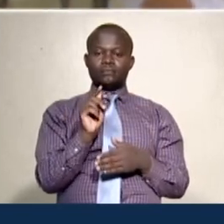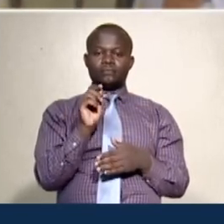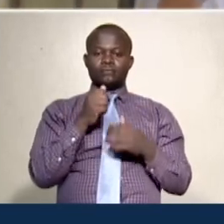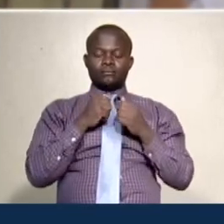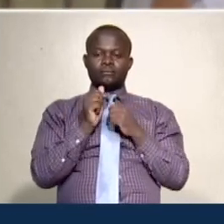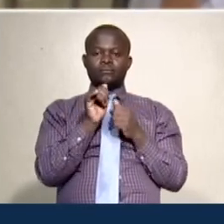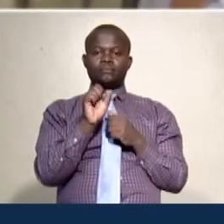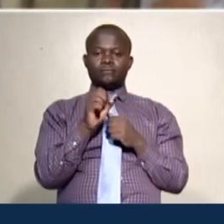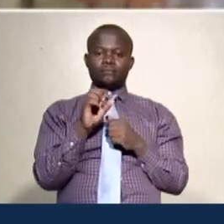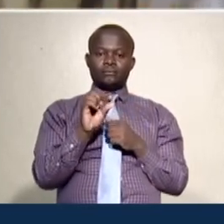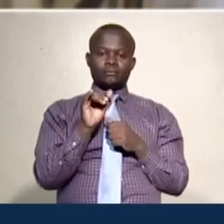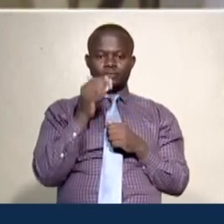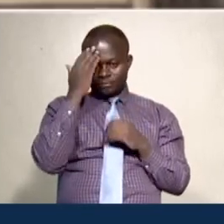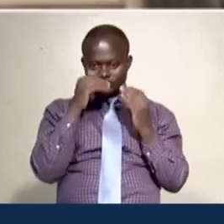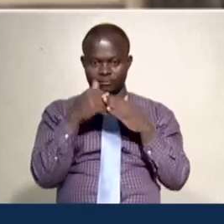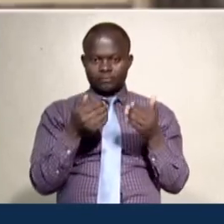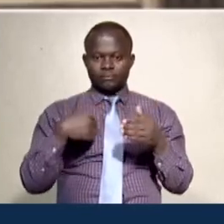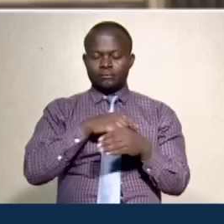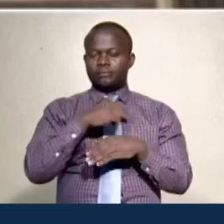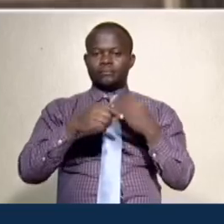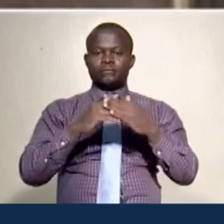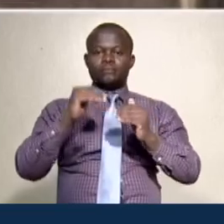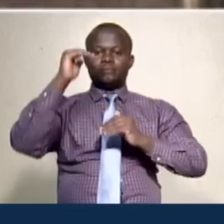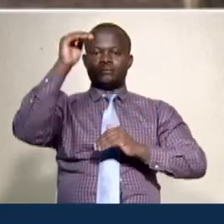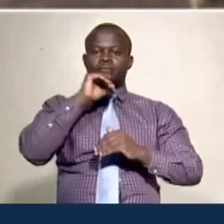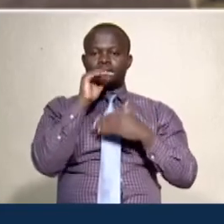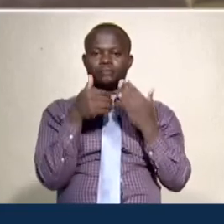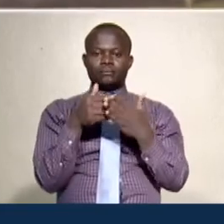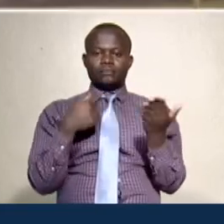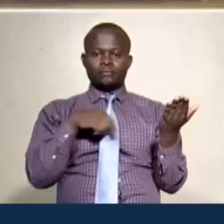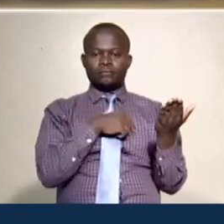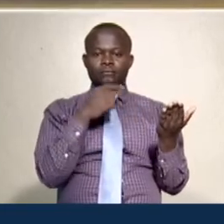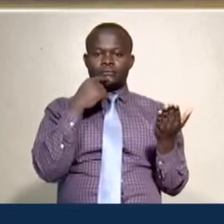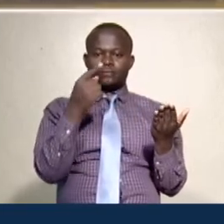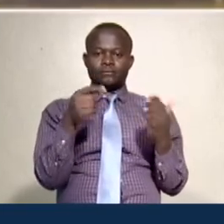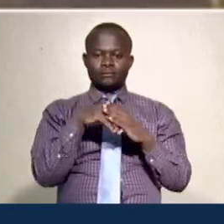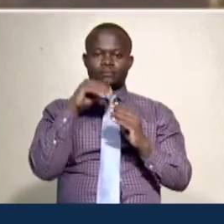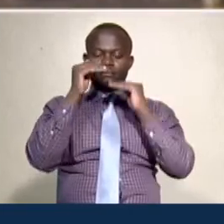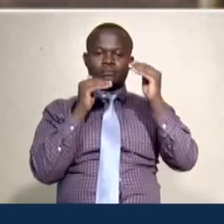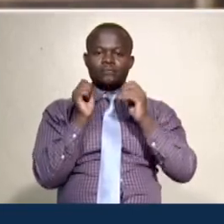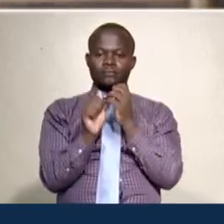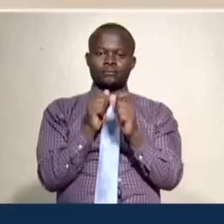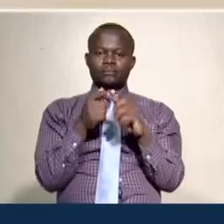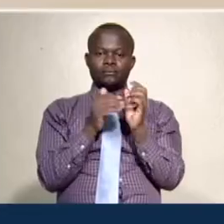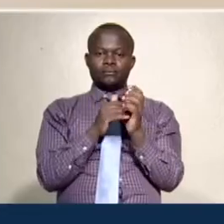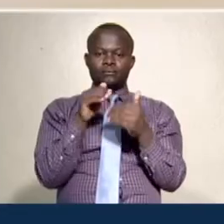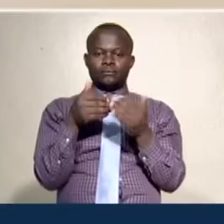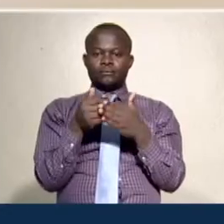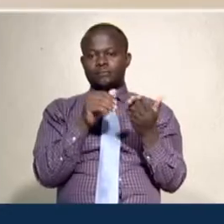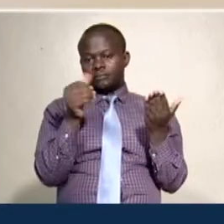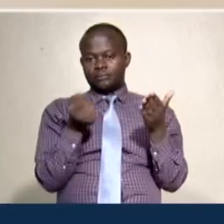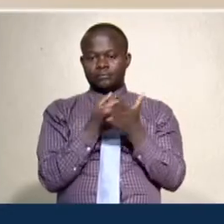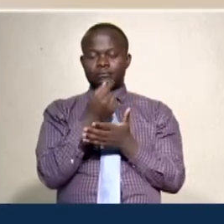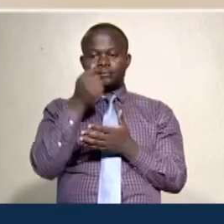SGI kugira ngo abana bacu bakomeze bazamuke so ntabwo yaje gusa mu rwego rwa sport ariko no kugira ngo twe explore n'izindi